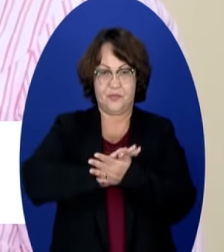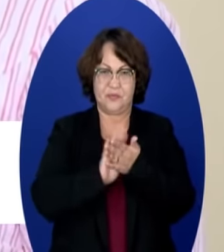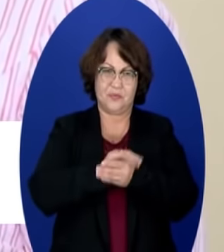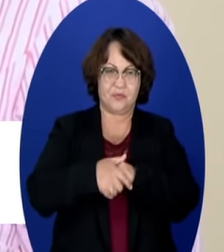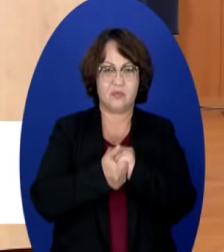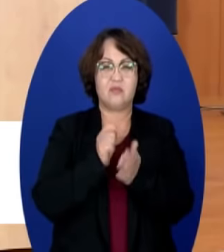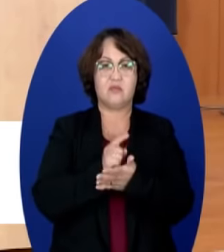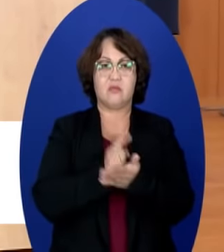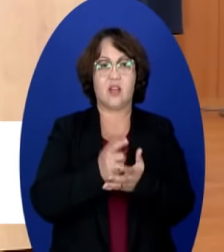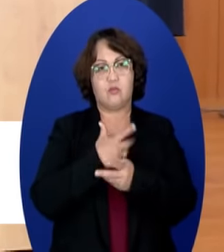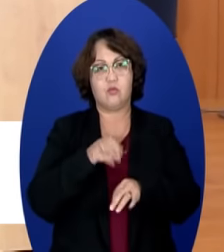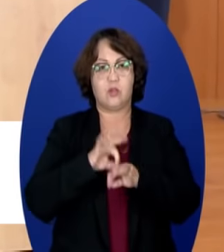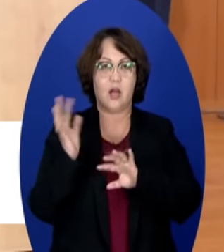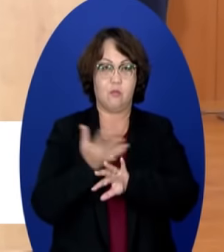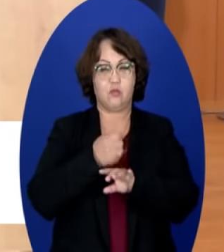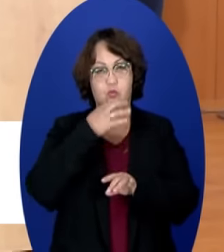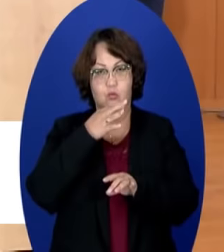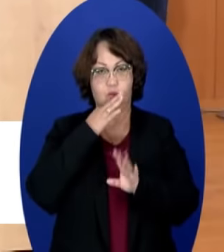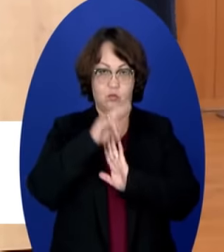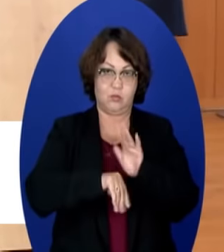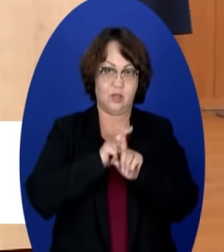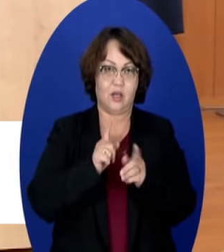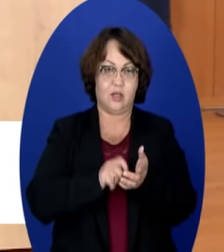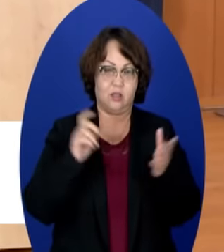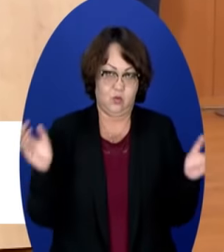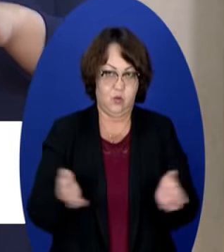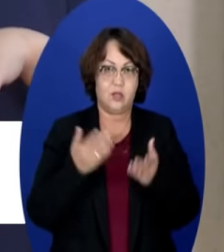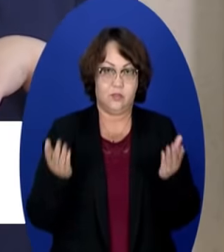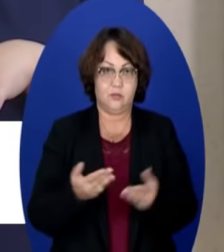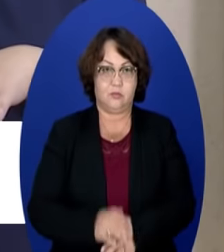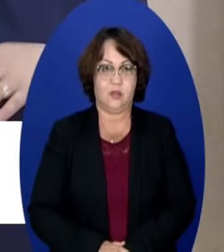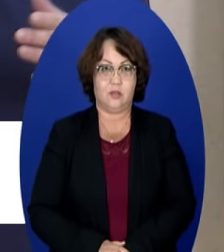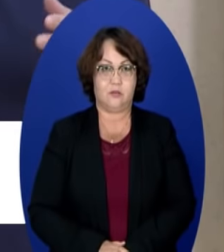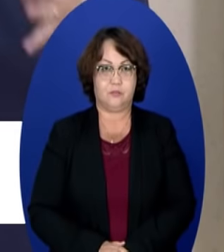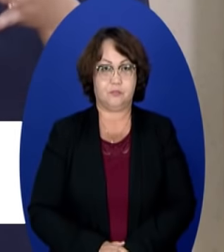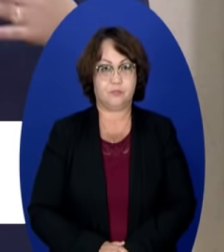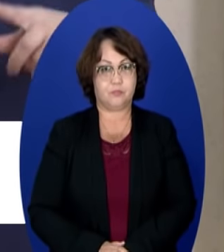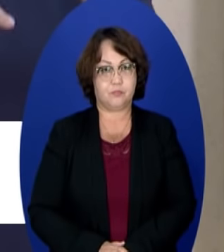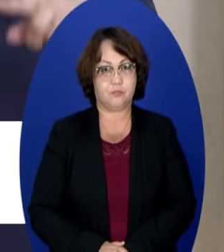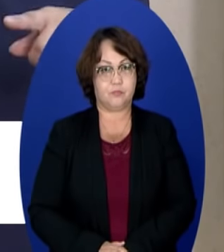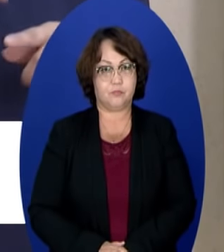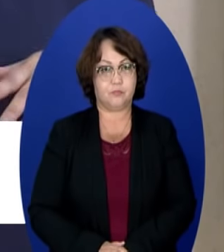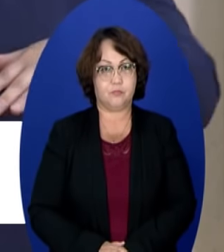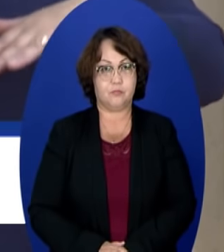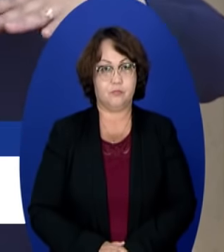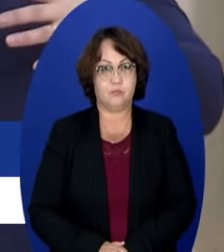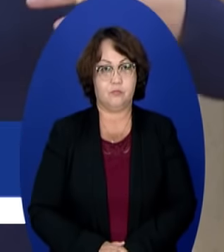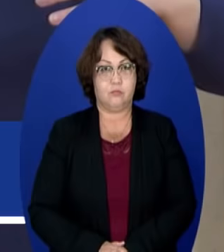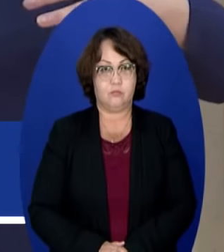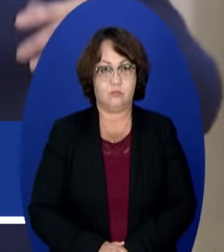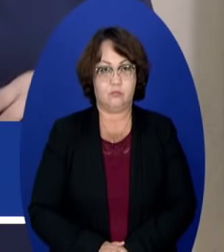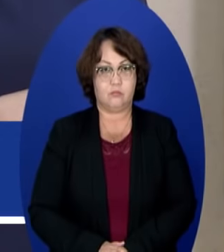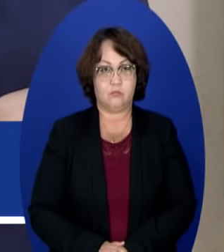байгаа тул халдвараас хамгаалах зөвлөгөөг мөрдхийг мөн уриалсан байна. За архаг эмгэг ялангуяа тархалт, цусны тархалт